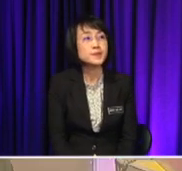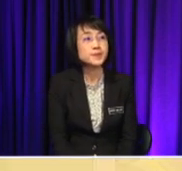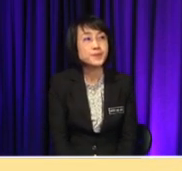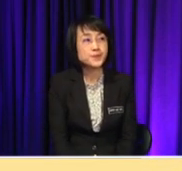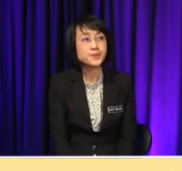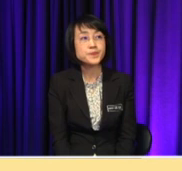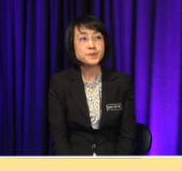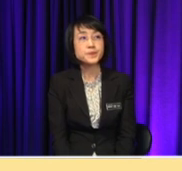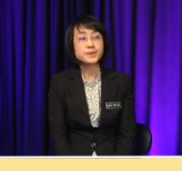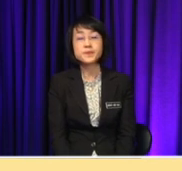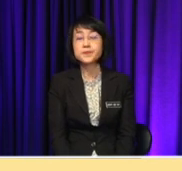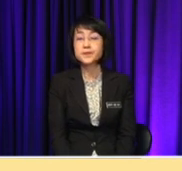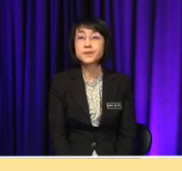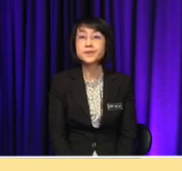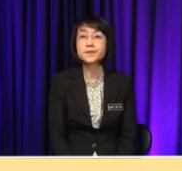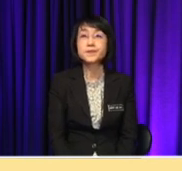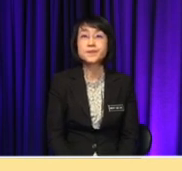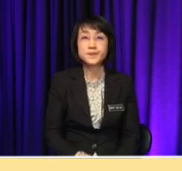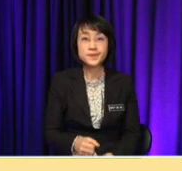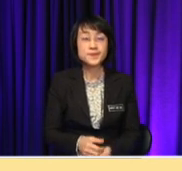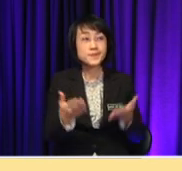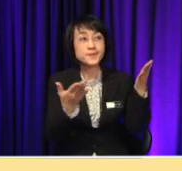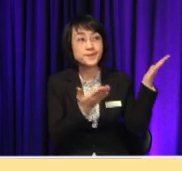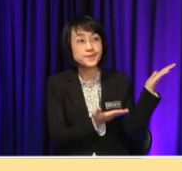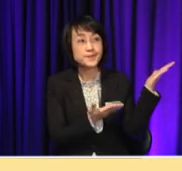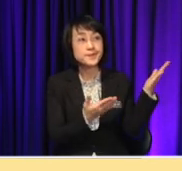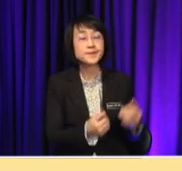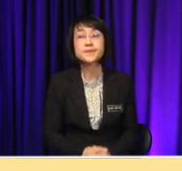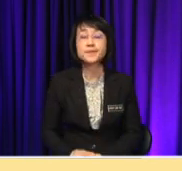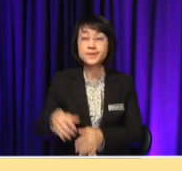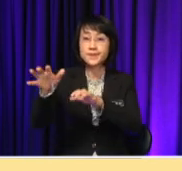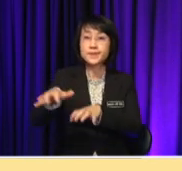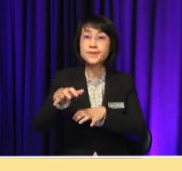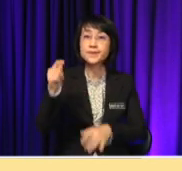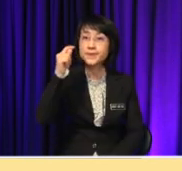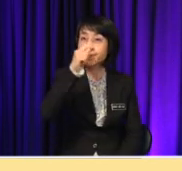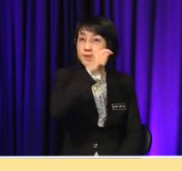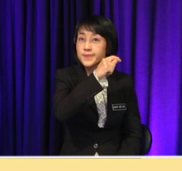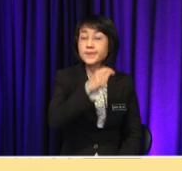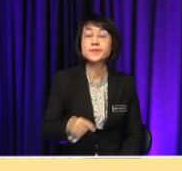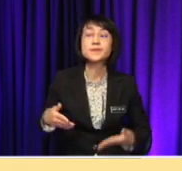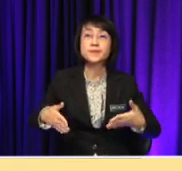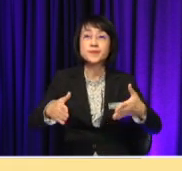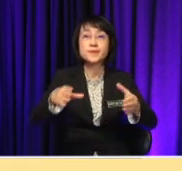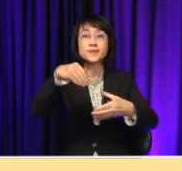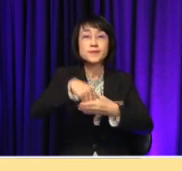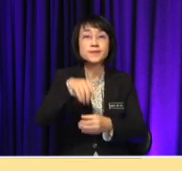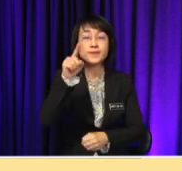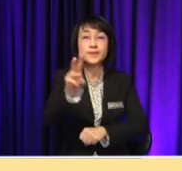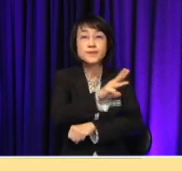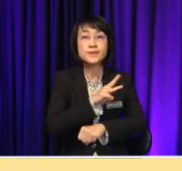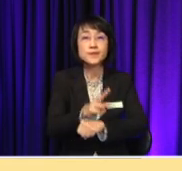dia dijalankan di Kepulauan British Eropa Barat laut kita ini dapat peternakan yang dijalankan dalam satu kawasan yang sama